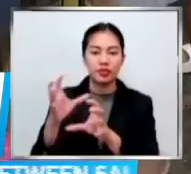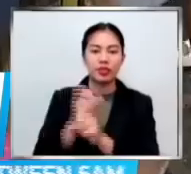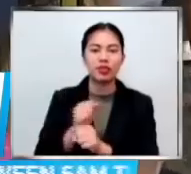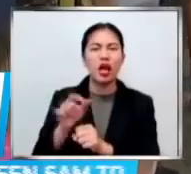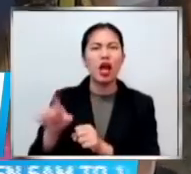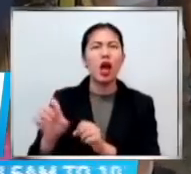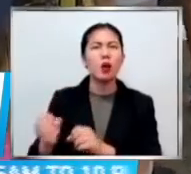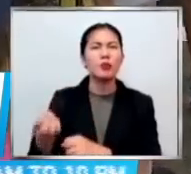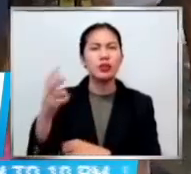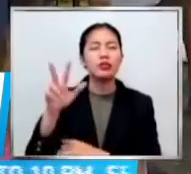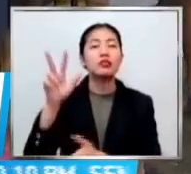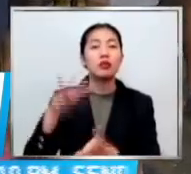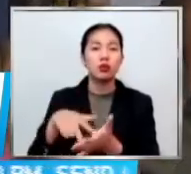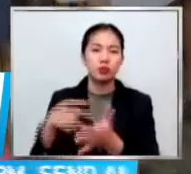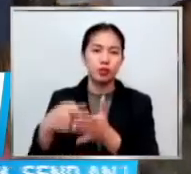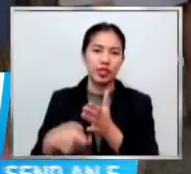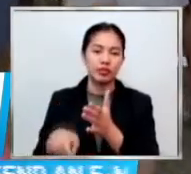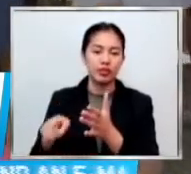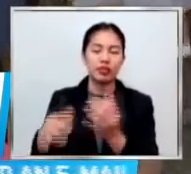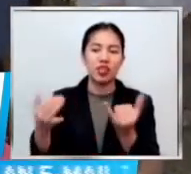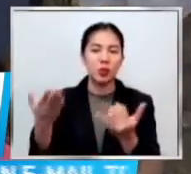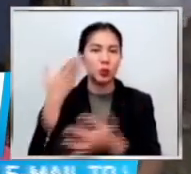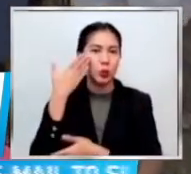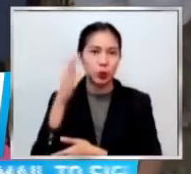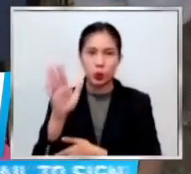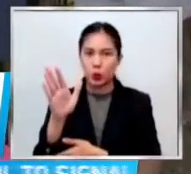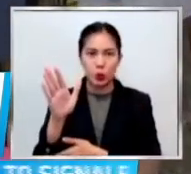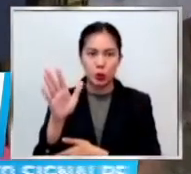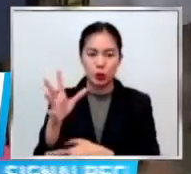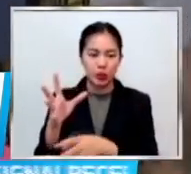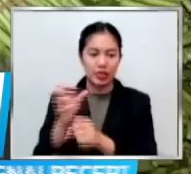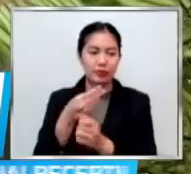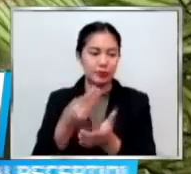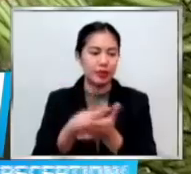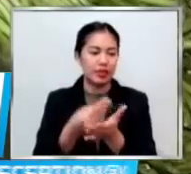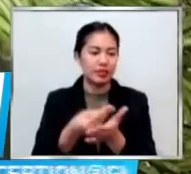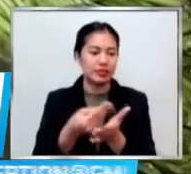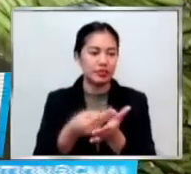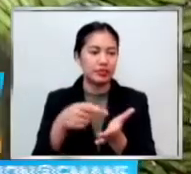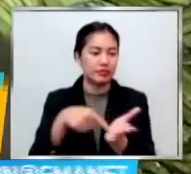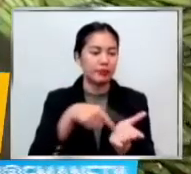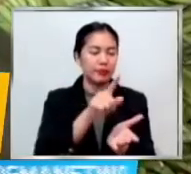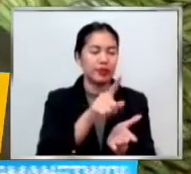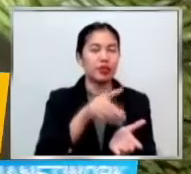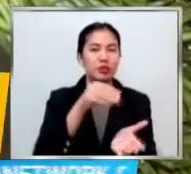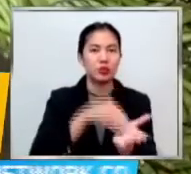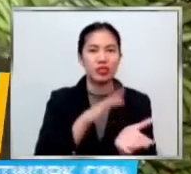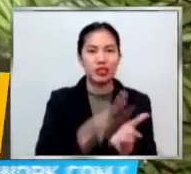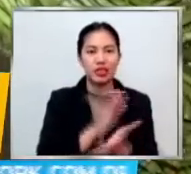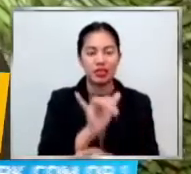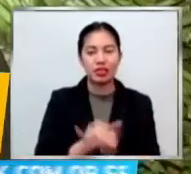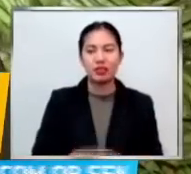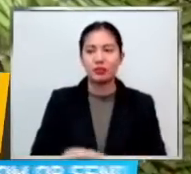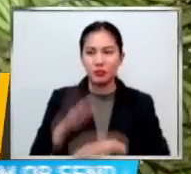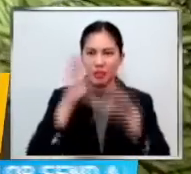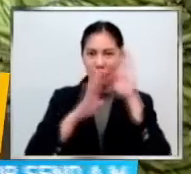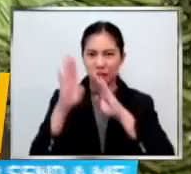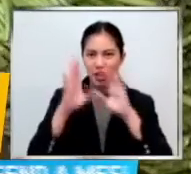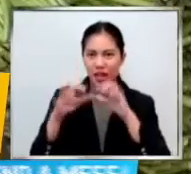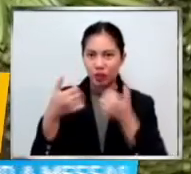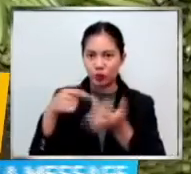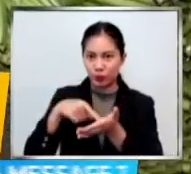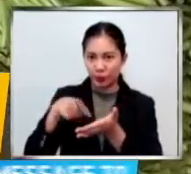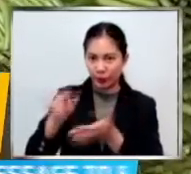alam ngayon kung saan kukunin ang pambayad sa puhunan na inutang lang daw niya. Ang problema namin bukas, paano namin mabayaran yung mga hango